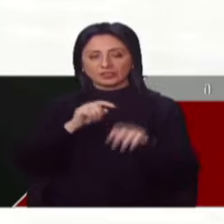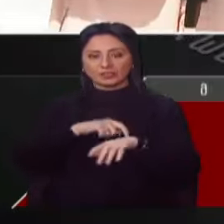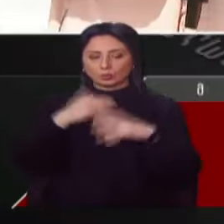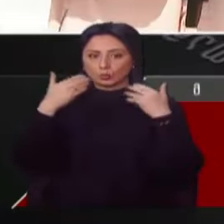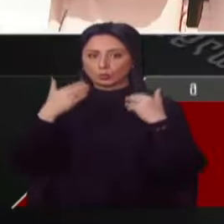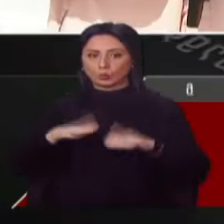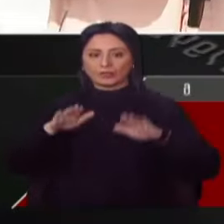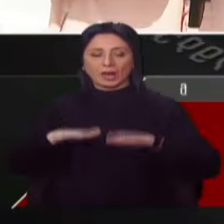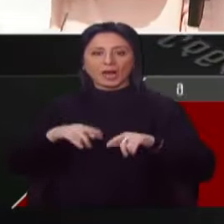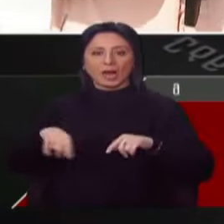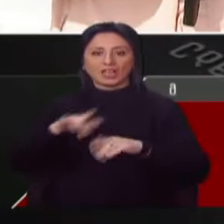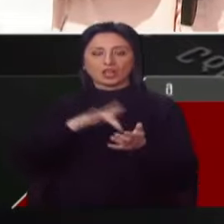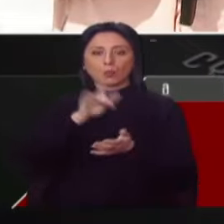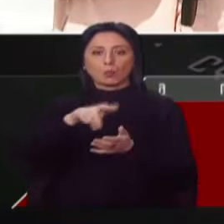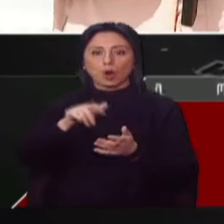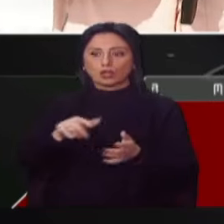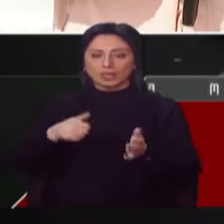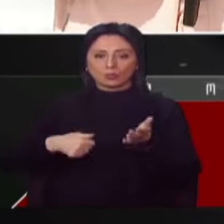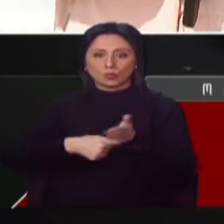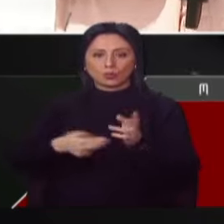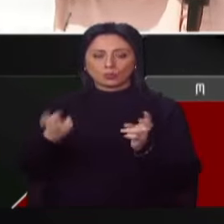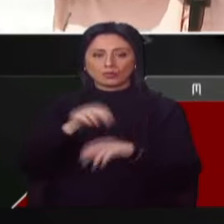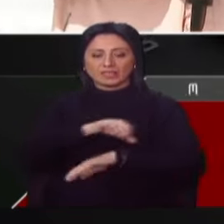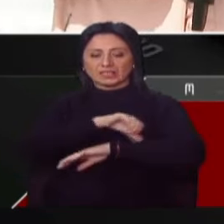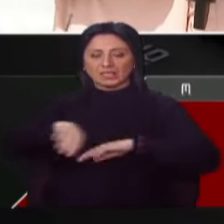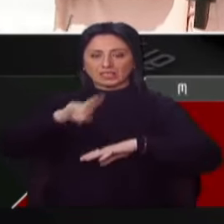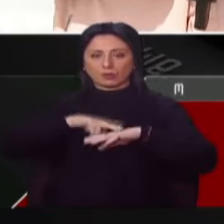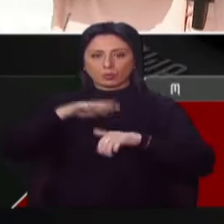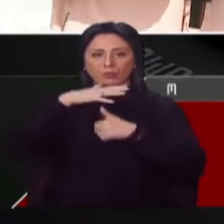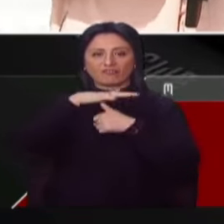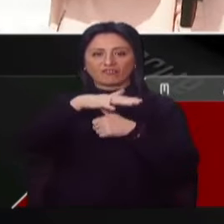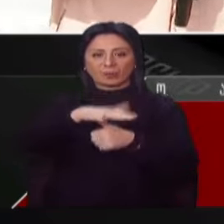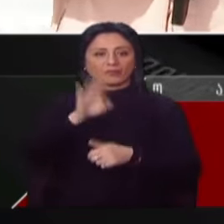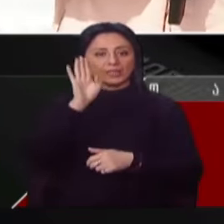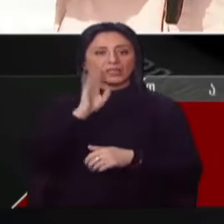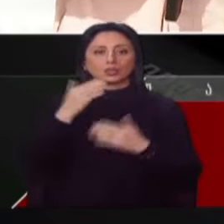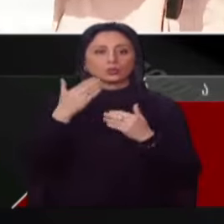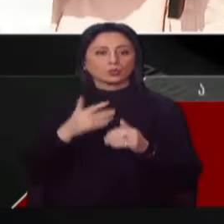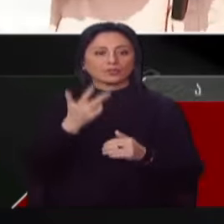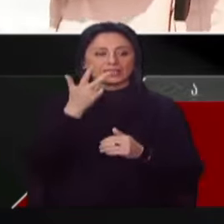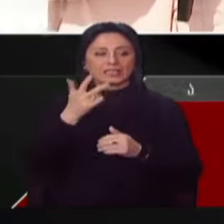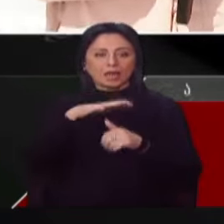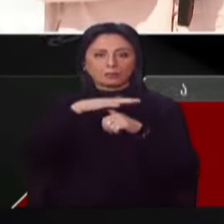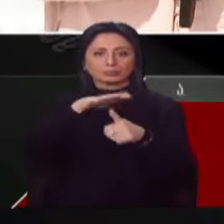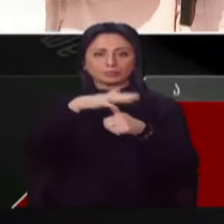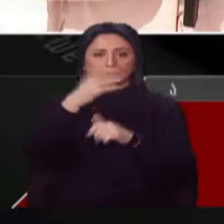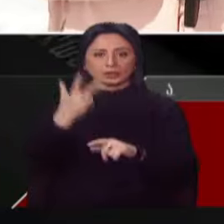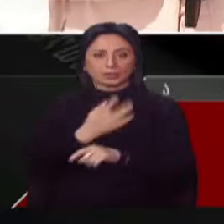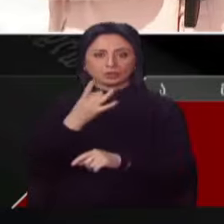dan uke adgilo brivi mosahle obat chairto sa sa zro poliții svert prenma dilidan uke sami reisi și